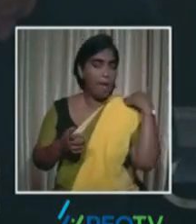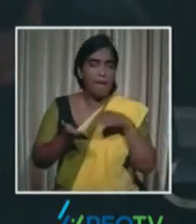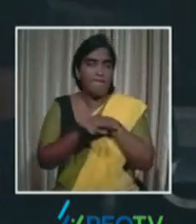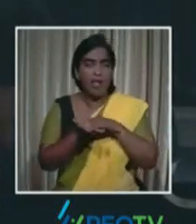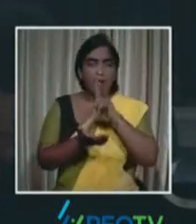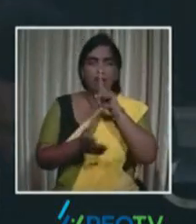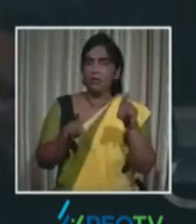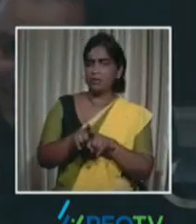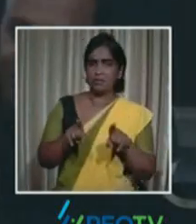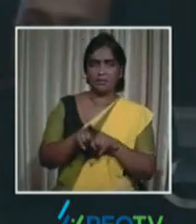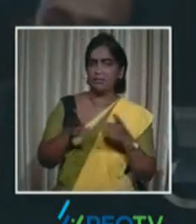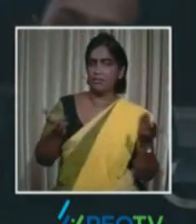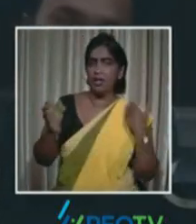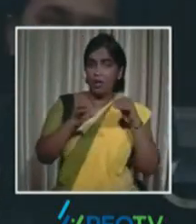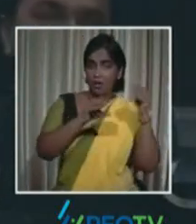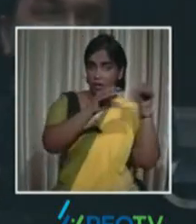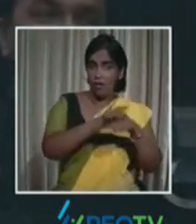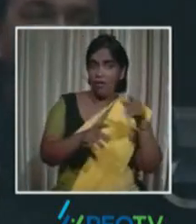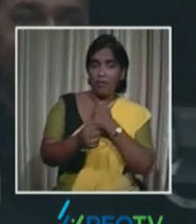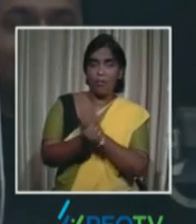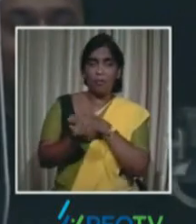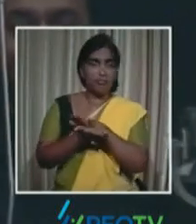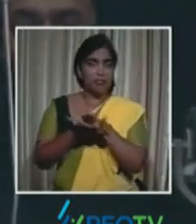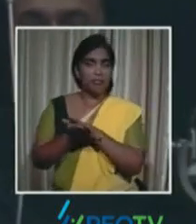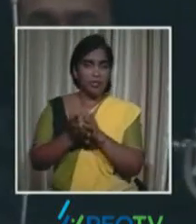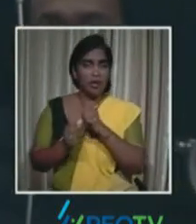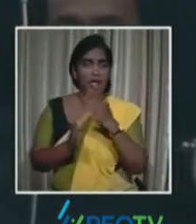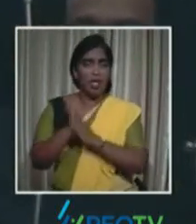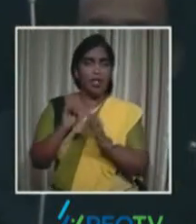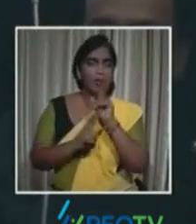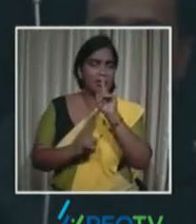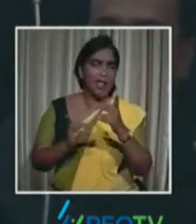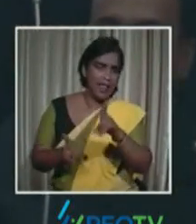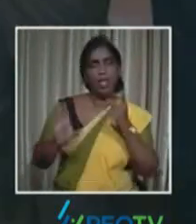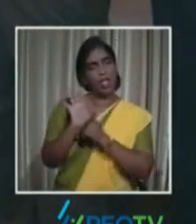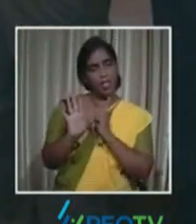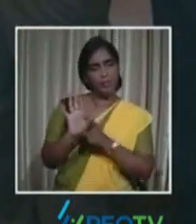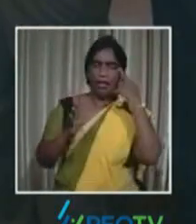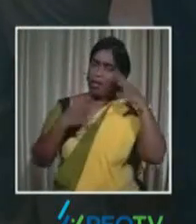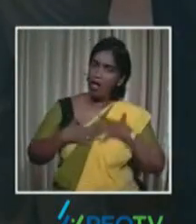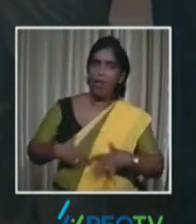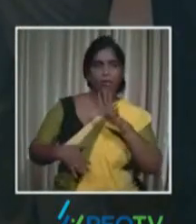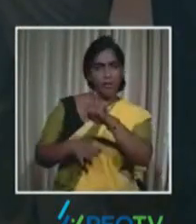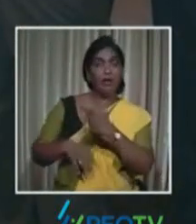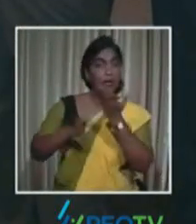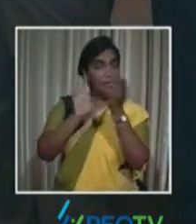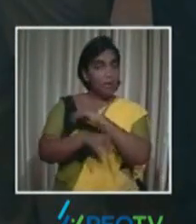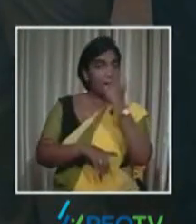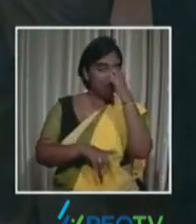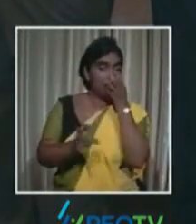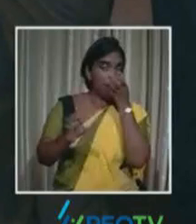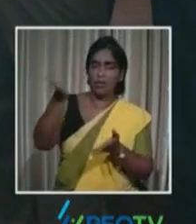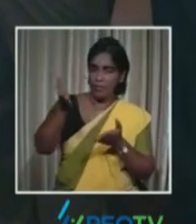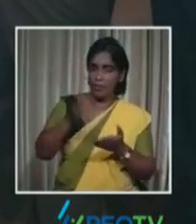වගේ ඒකට සම්බන්ධ වෙච්ච පුද්ගලයෙක් දාලා මේක පිරිසුදු කරනවා කියලා මේ අමාත්‍යවරු කියන්නේ ලැජ්ජයිනේ ගරු කතානායකතුමනි ඔබතුමාලගේ කාලේ තමයි පාස්කු ප්‍රහාරය